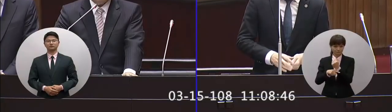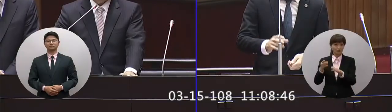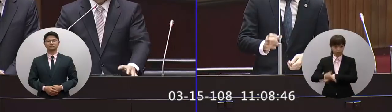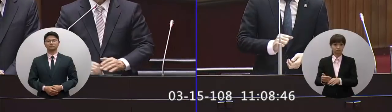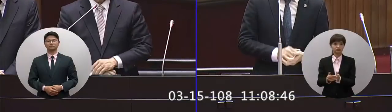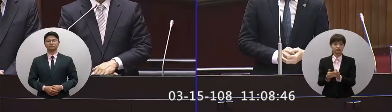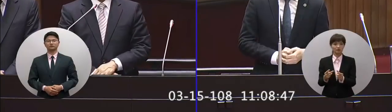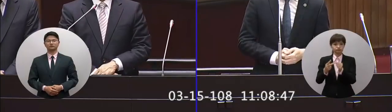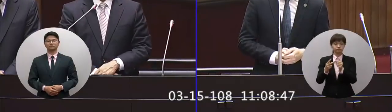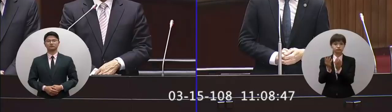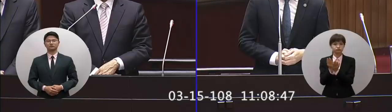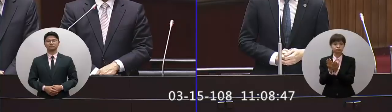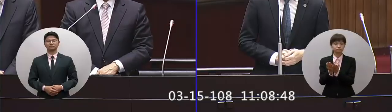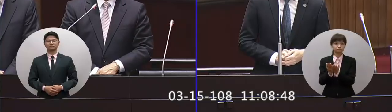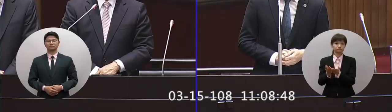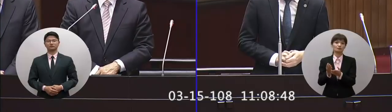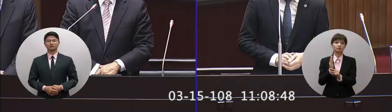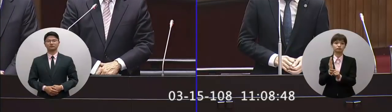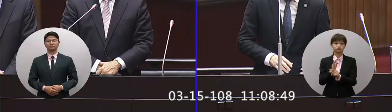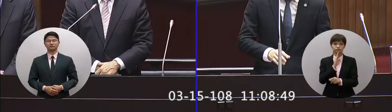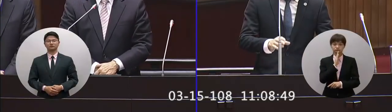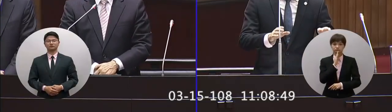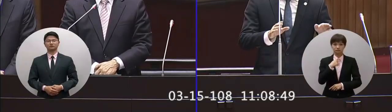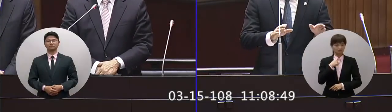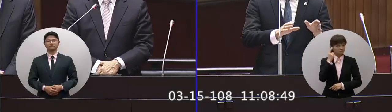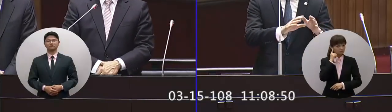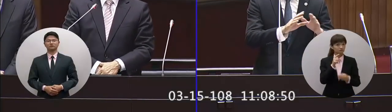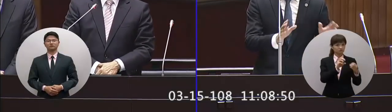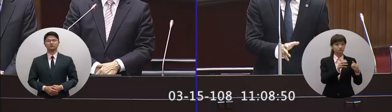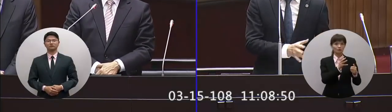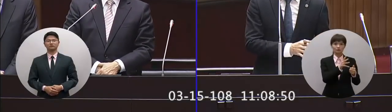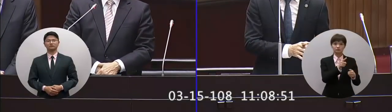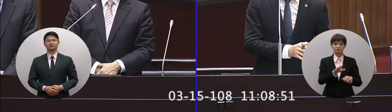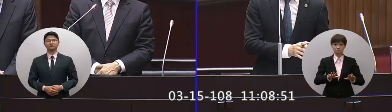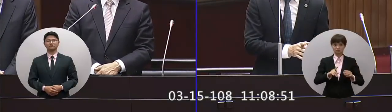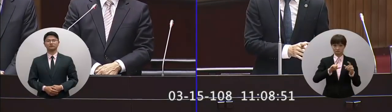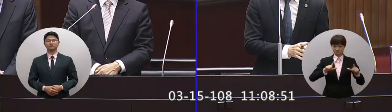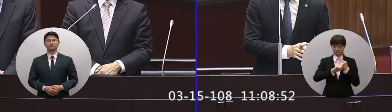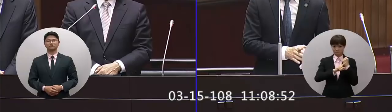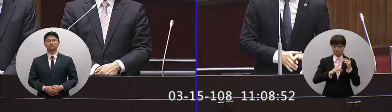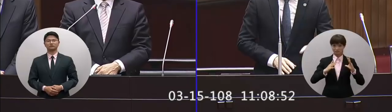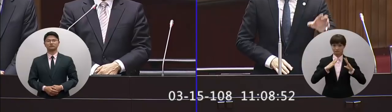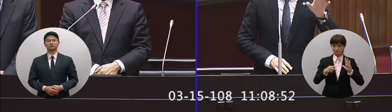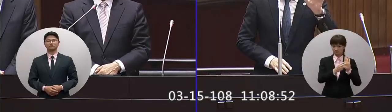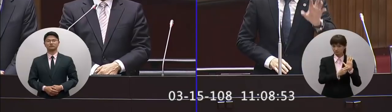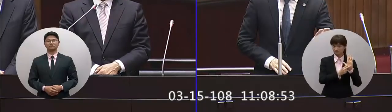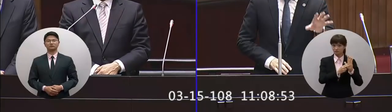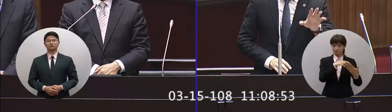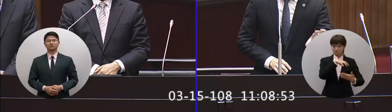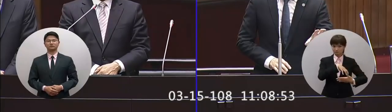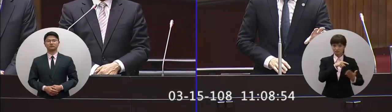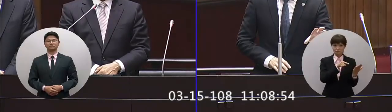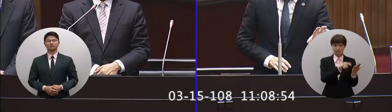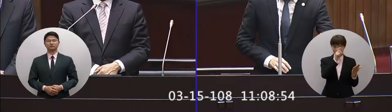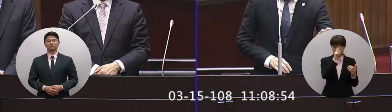啊，但是伫遮我特别要甲院长来小可讨论一下，就是因为咱伫讲这个大法官的解说内底吼，伊讲都爱保